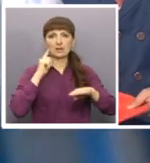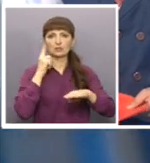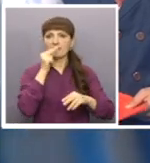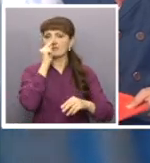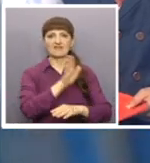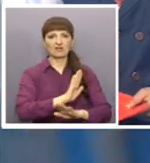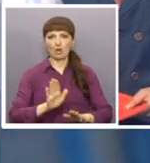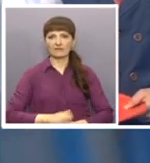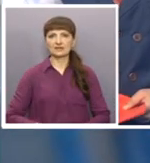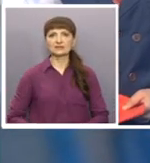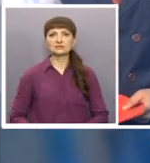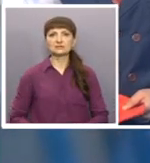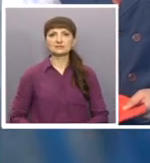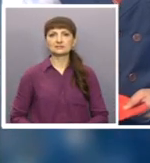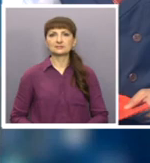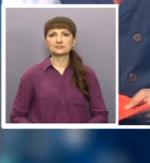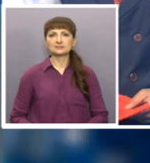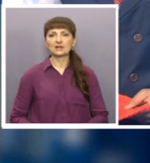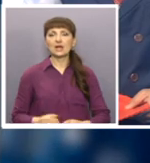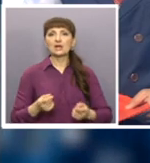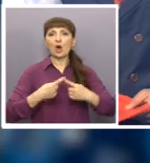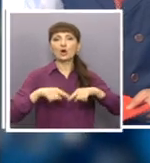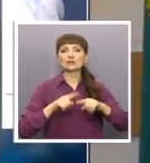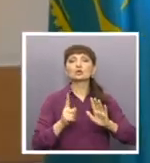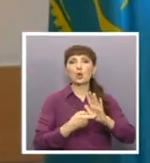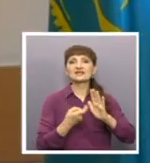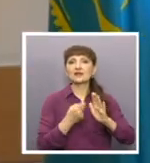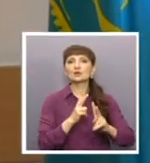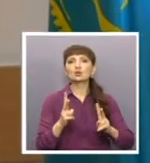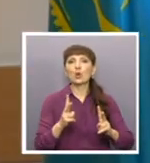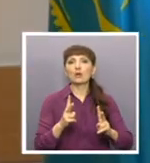виновен. Кто из органов расследовал это дело?